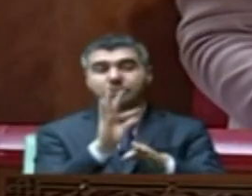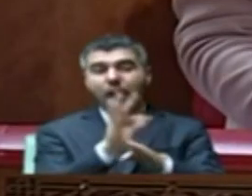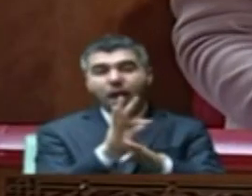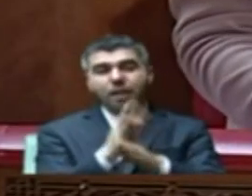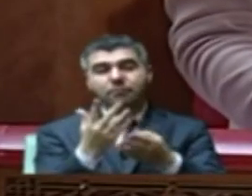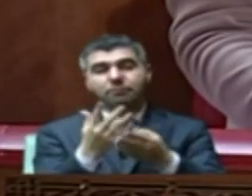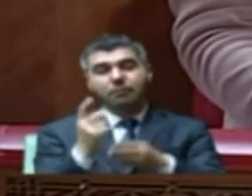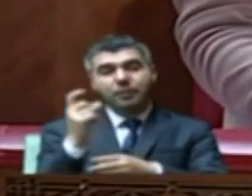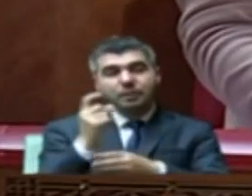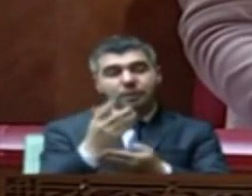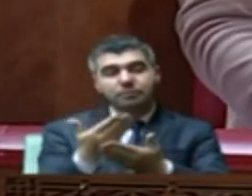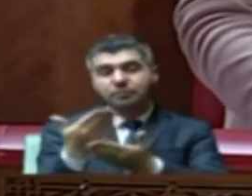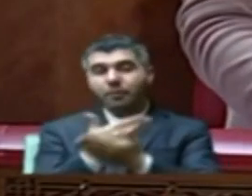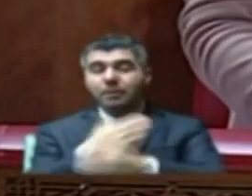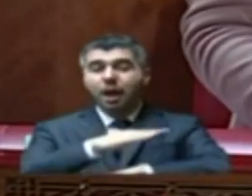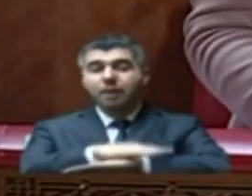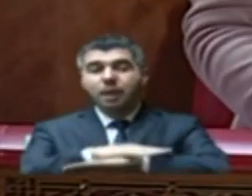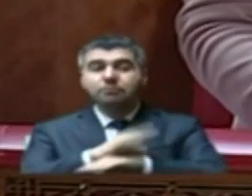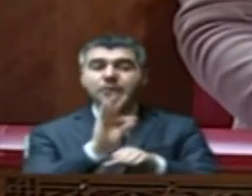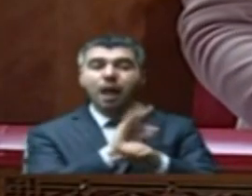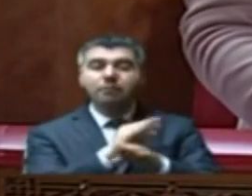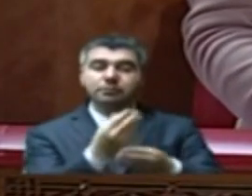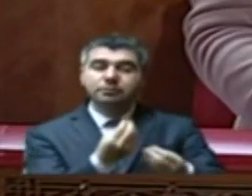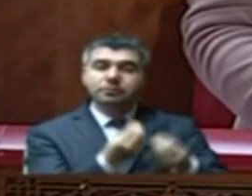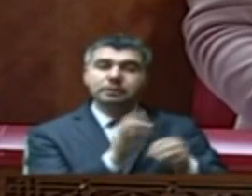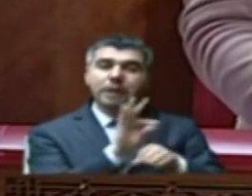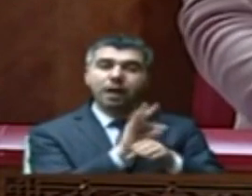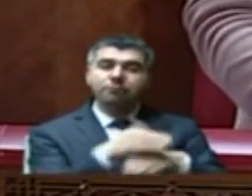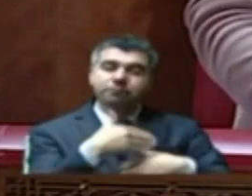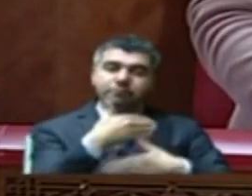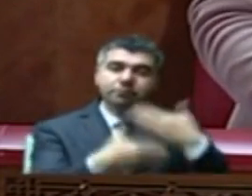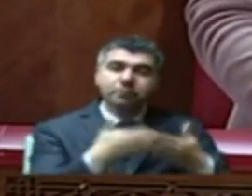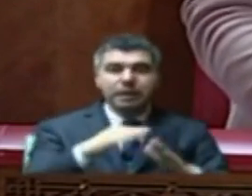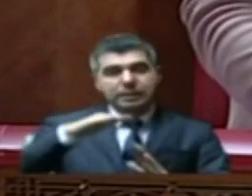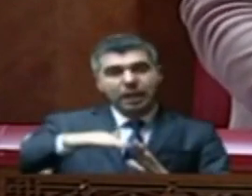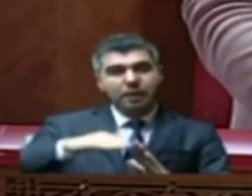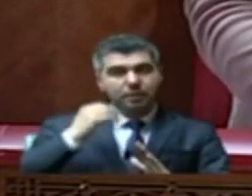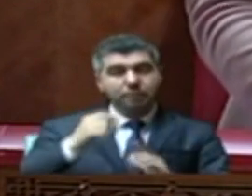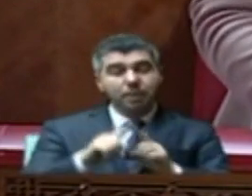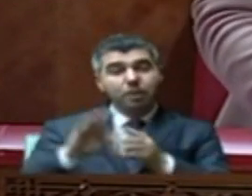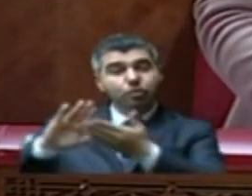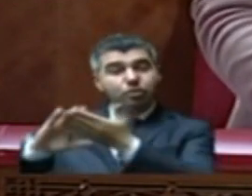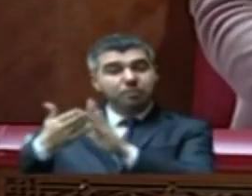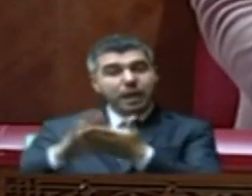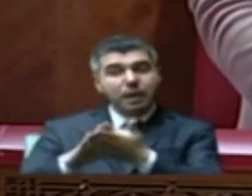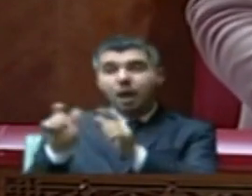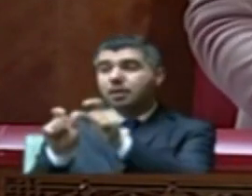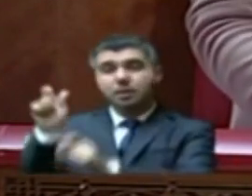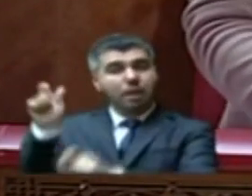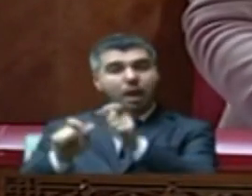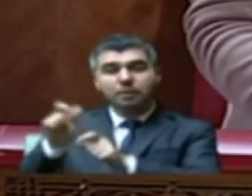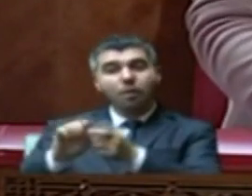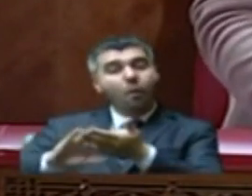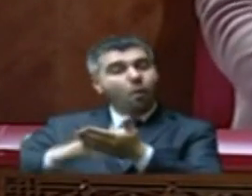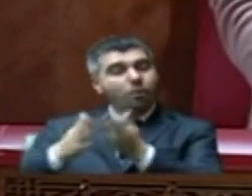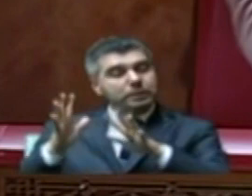ما يمكنش تقوم به الحكومة فقط، لابد أن يقوم كذلك المجتمع المدني، الأفراد، حتى كل